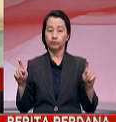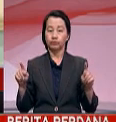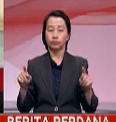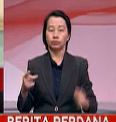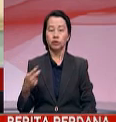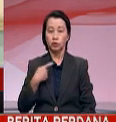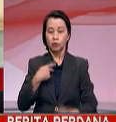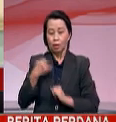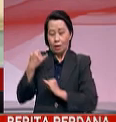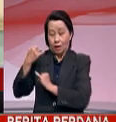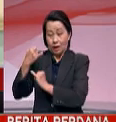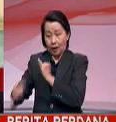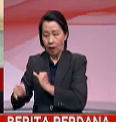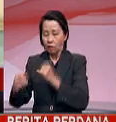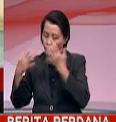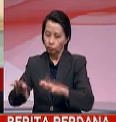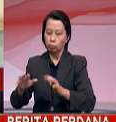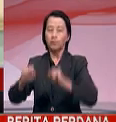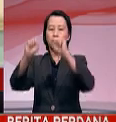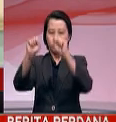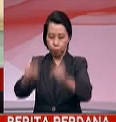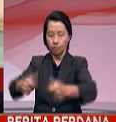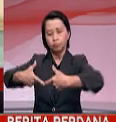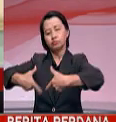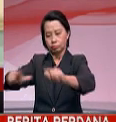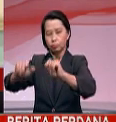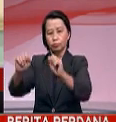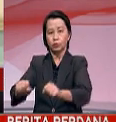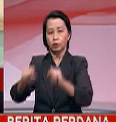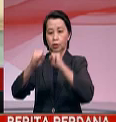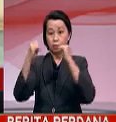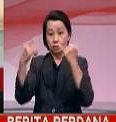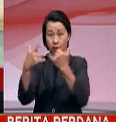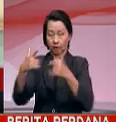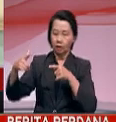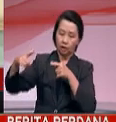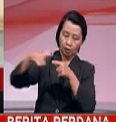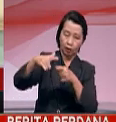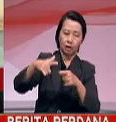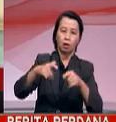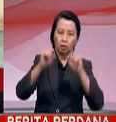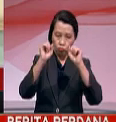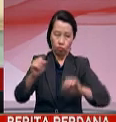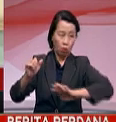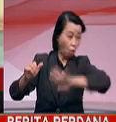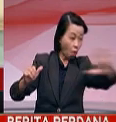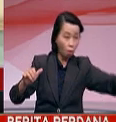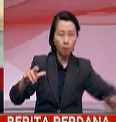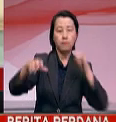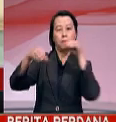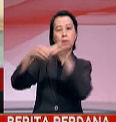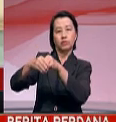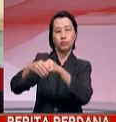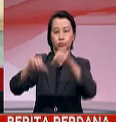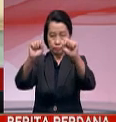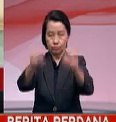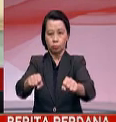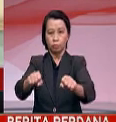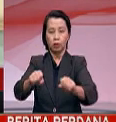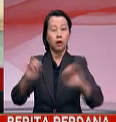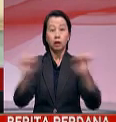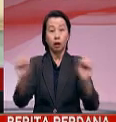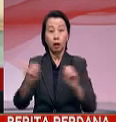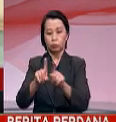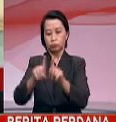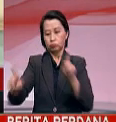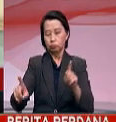kita akhirnya telah membenarkan syarikat penerbangan mengambil kapasiti penuh penumpang. Tidak ada